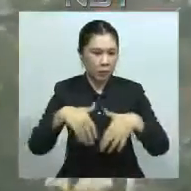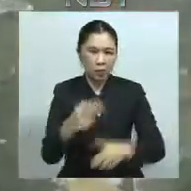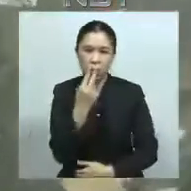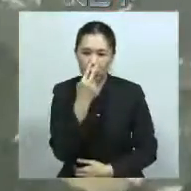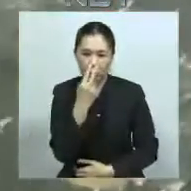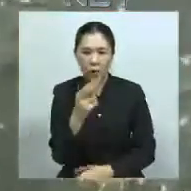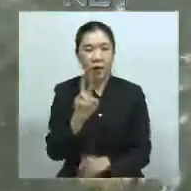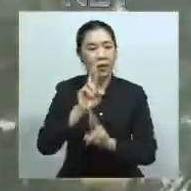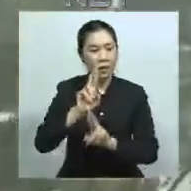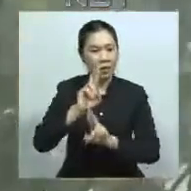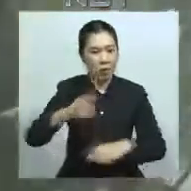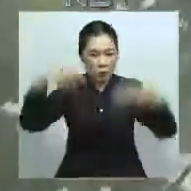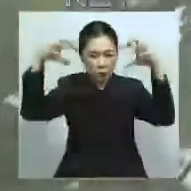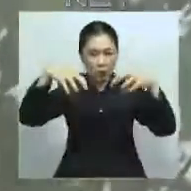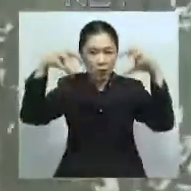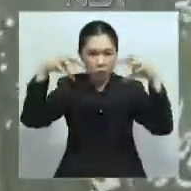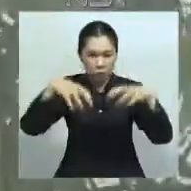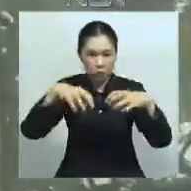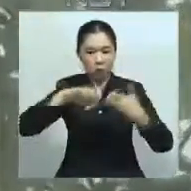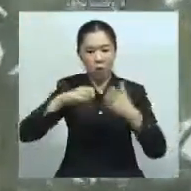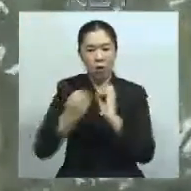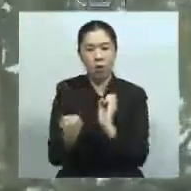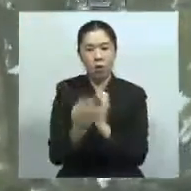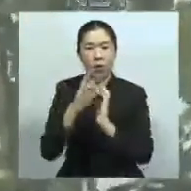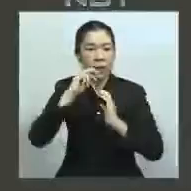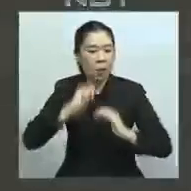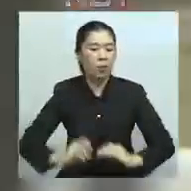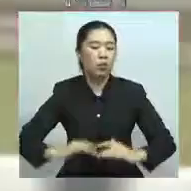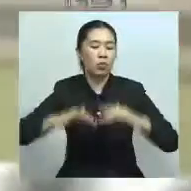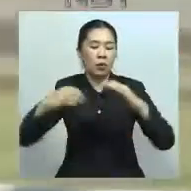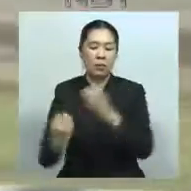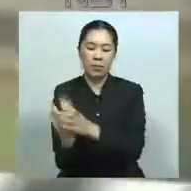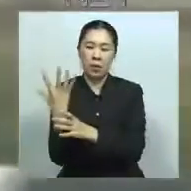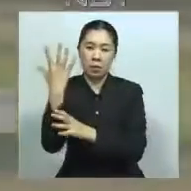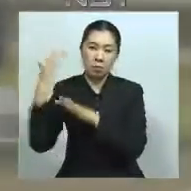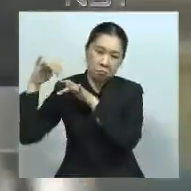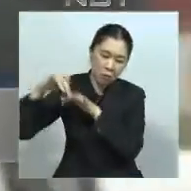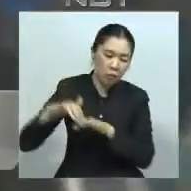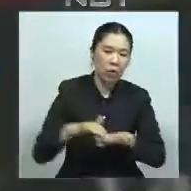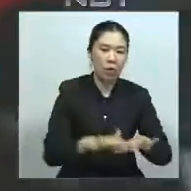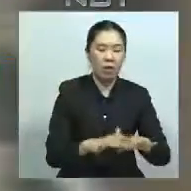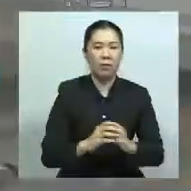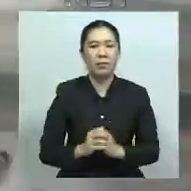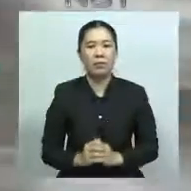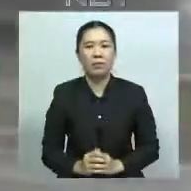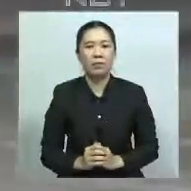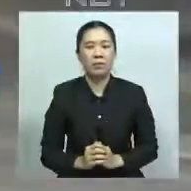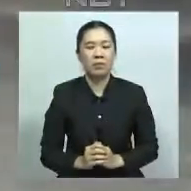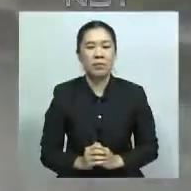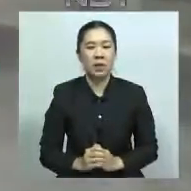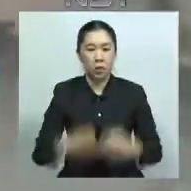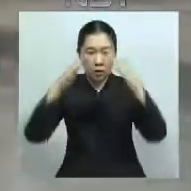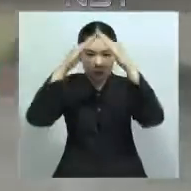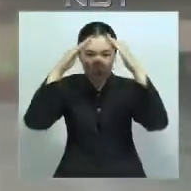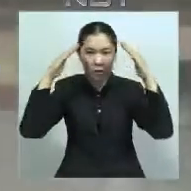ดระวังอันตรายจากฝนที่ตกสะสมซึ่งอาจทำให้เกิดน้ำท่วมฉับพลันน้ำป่าไหลหลากได้สำหรับผู้ที่เดินทางไปเวียด